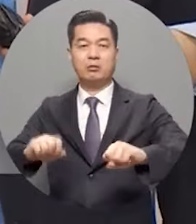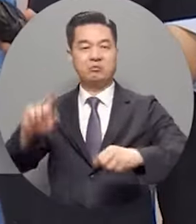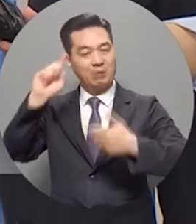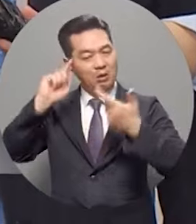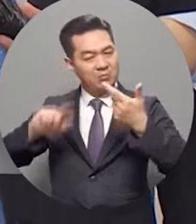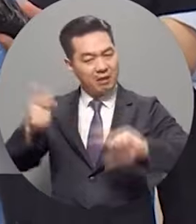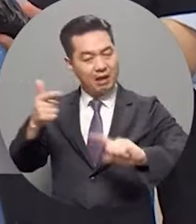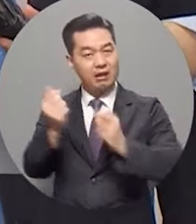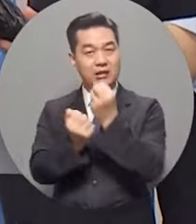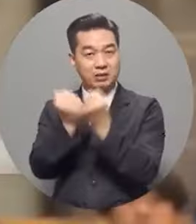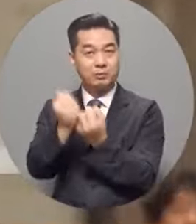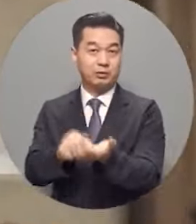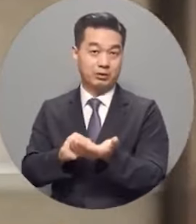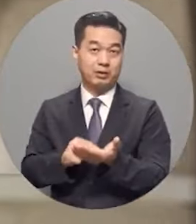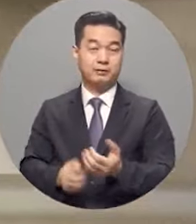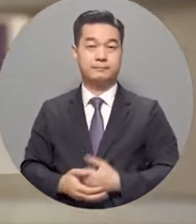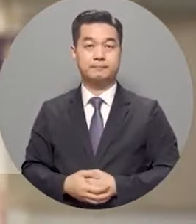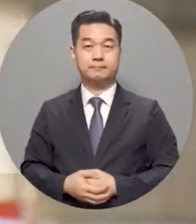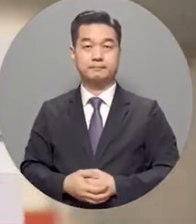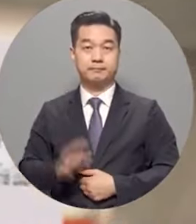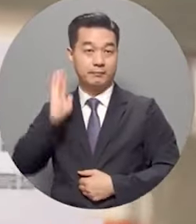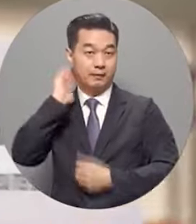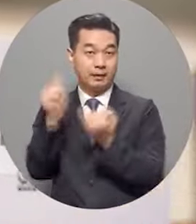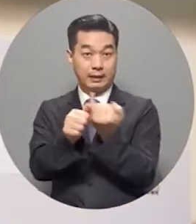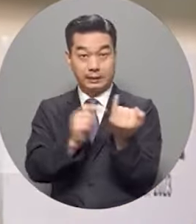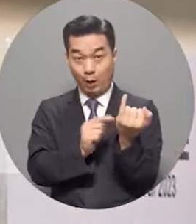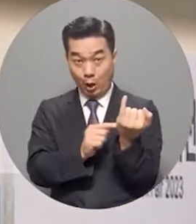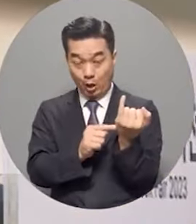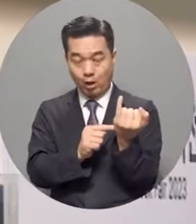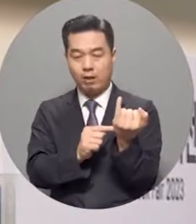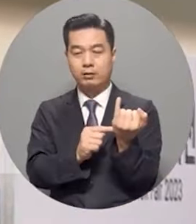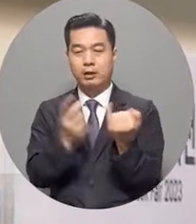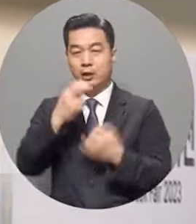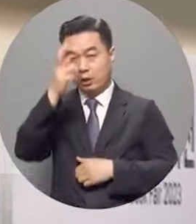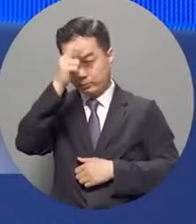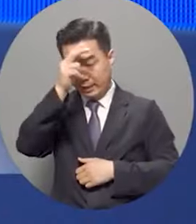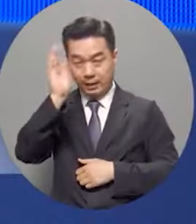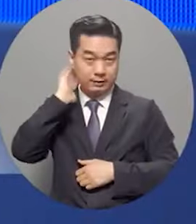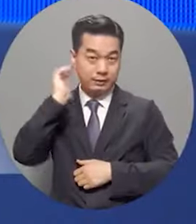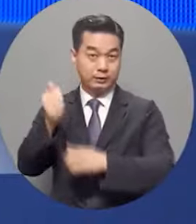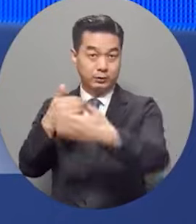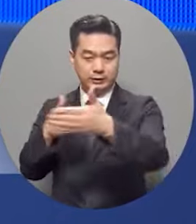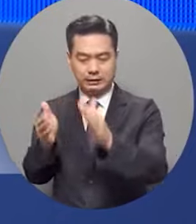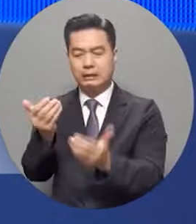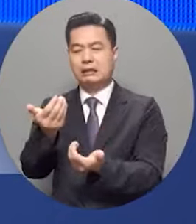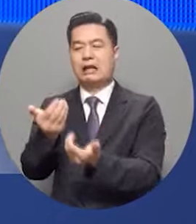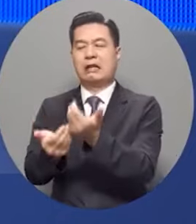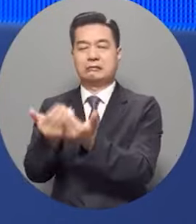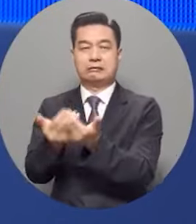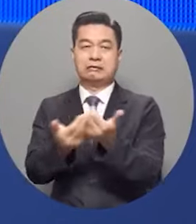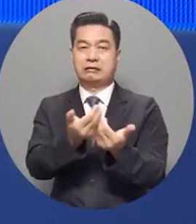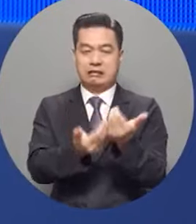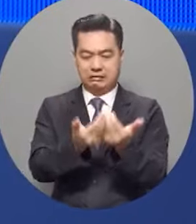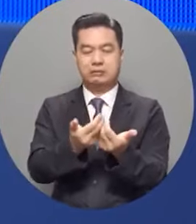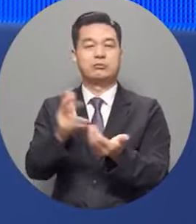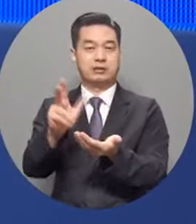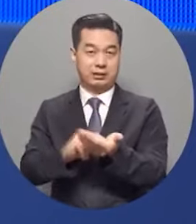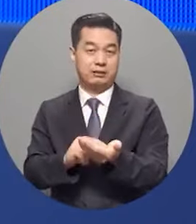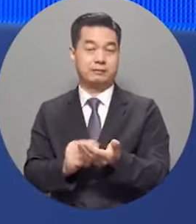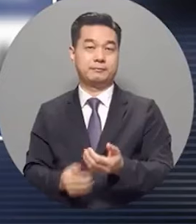해석도 나왔습니다. 김건희 여사 의혹에 대한 검찰과 대통령실의 갈등설이 이런 해석의 배경이